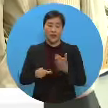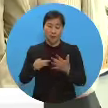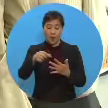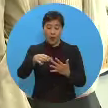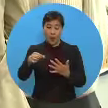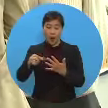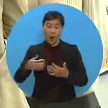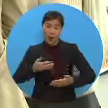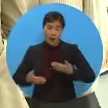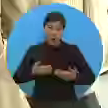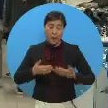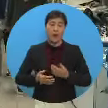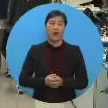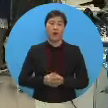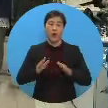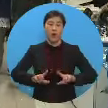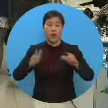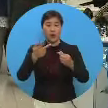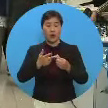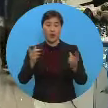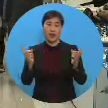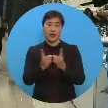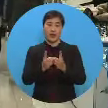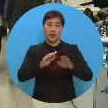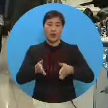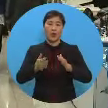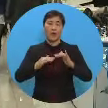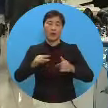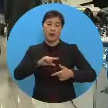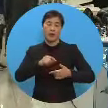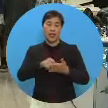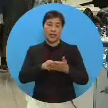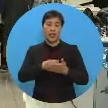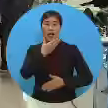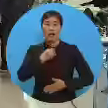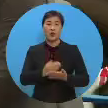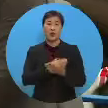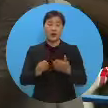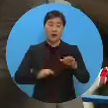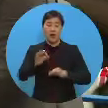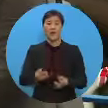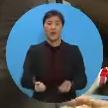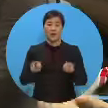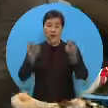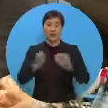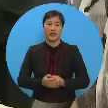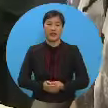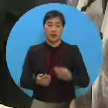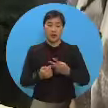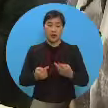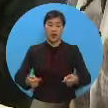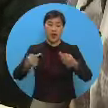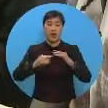물건을 고르는 손길이 분주합니다. 올해로 7번째를 맞는 전남 도민 명예 기자 행복 나눔 바자회입니다.